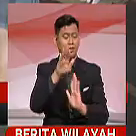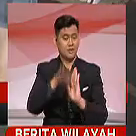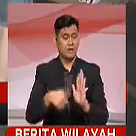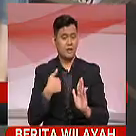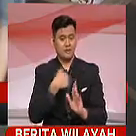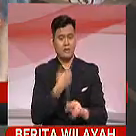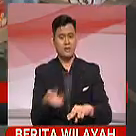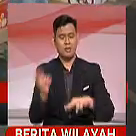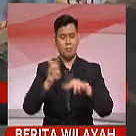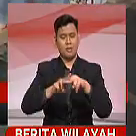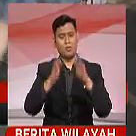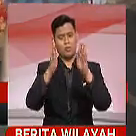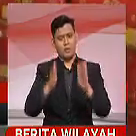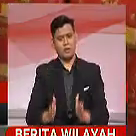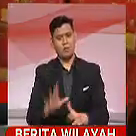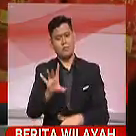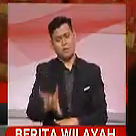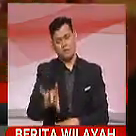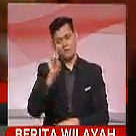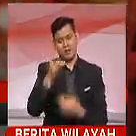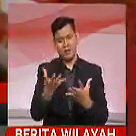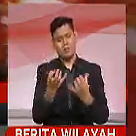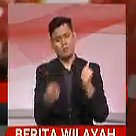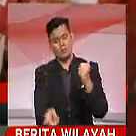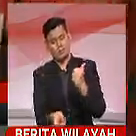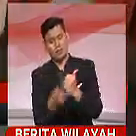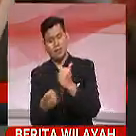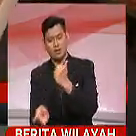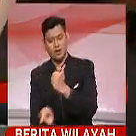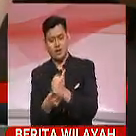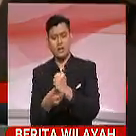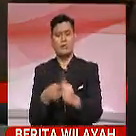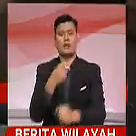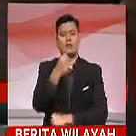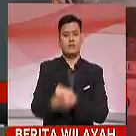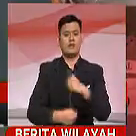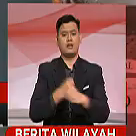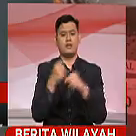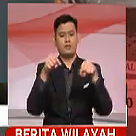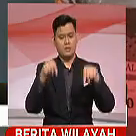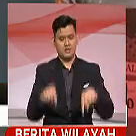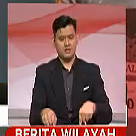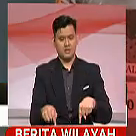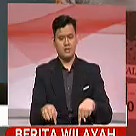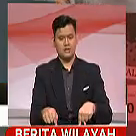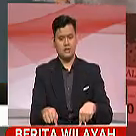itu, orang ramai turut mengakui lebih memilih untuk berjimat cermat bagi perayaan kali ini.